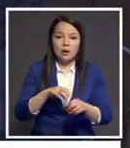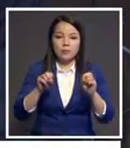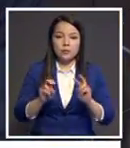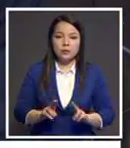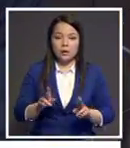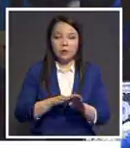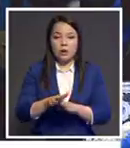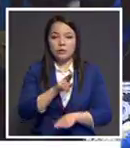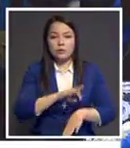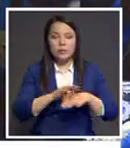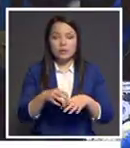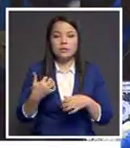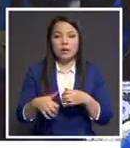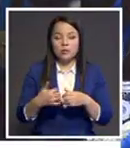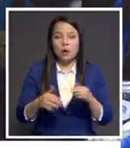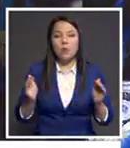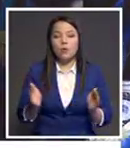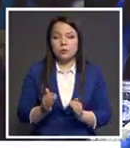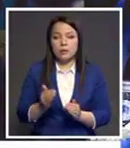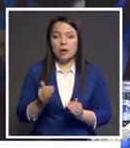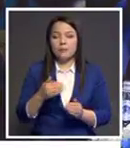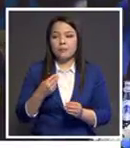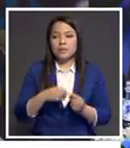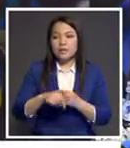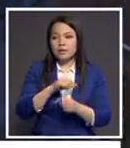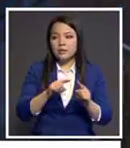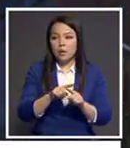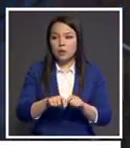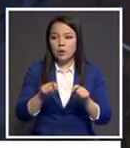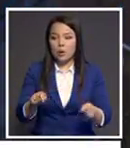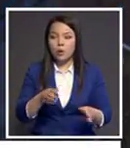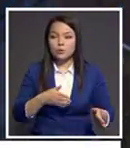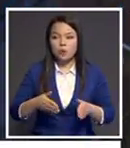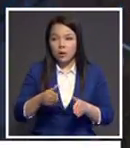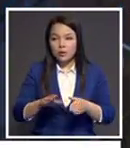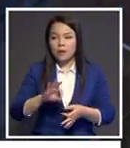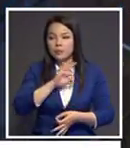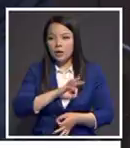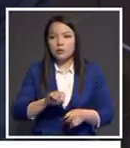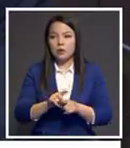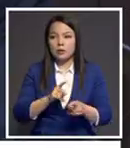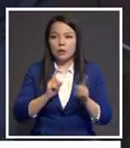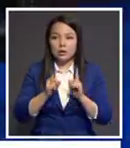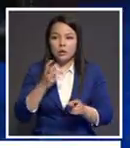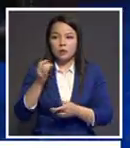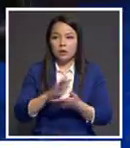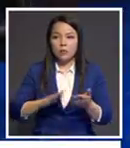асырылуда. Шағын және орта бизнестің дамуына жол ашылды және аграрлық кешенді қолдау ісі өзекті болып қала